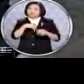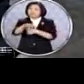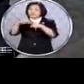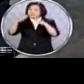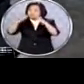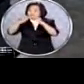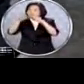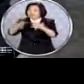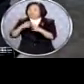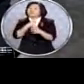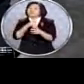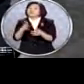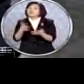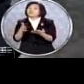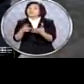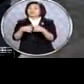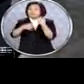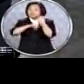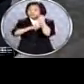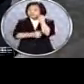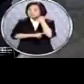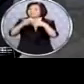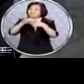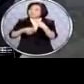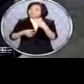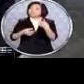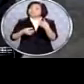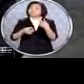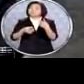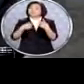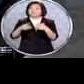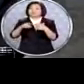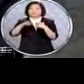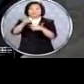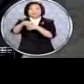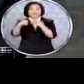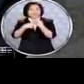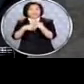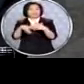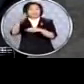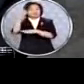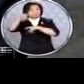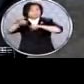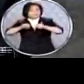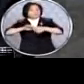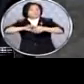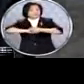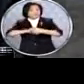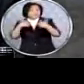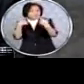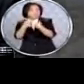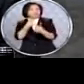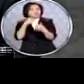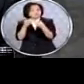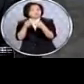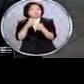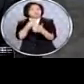舍，而农舍的这些法令要跟我们的农业政策和相关的事情结合起来